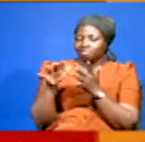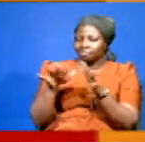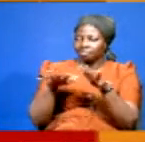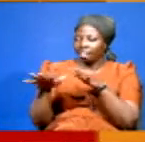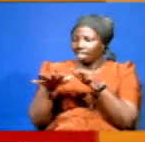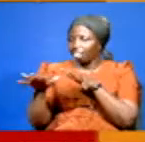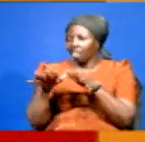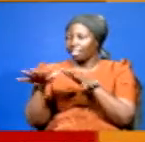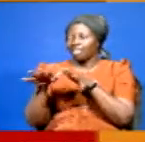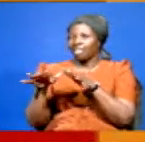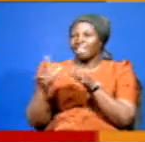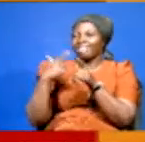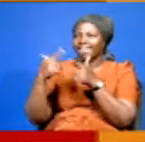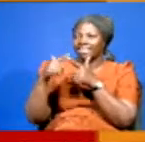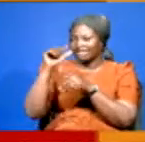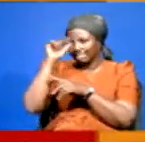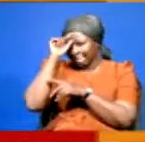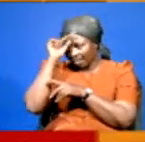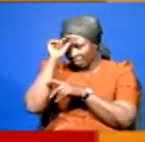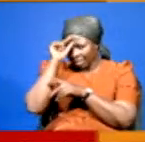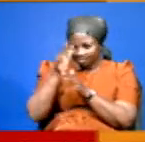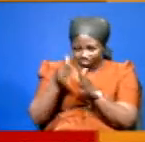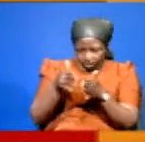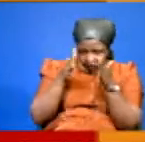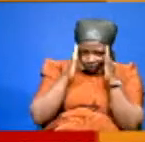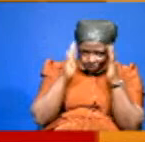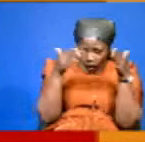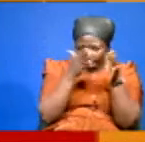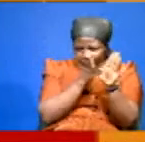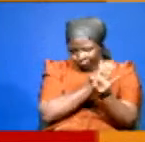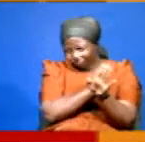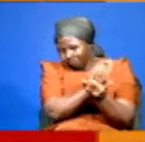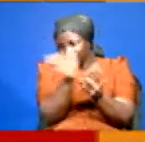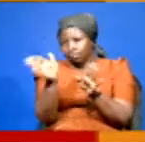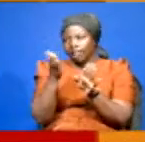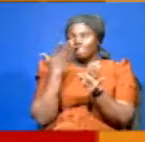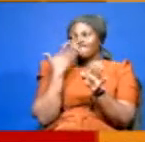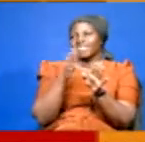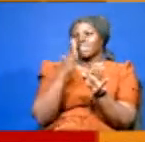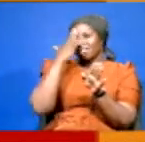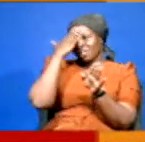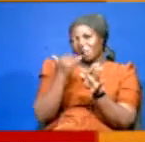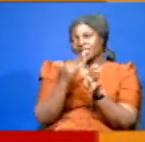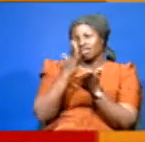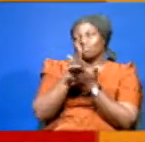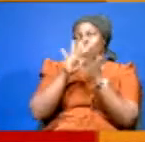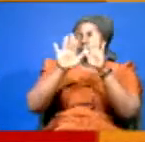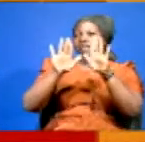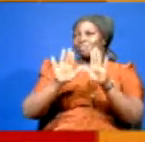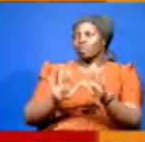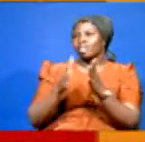ka deviate away from yale walikuwa wanataka kuhakiki. Kwa sababu jambo la maana sana ni kwamba